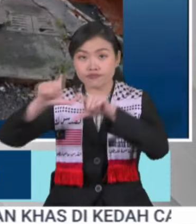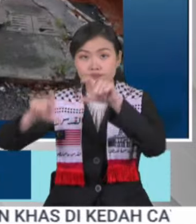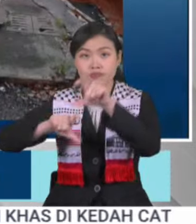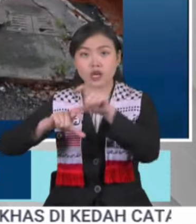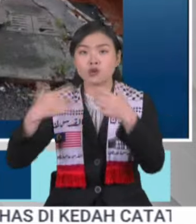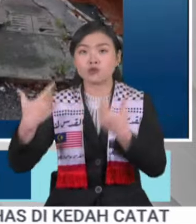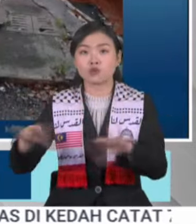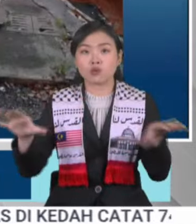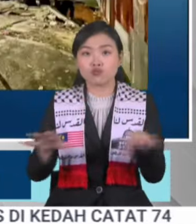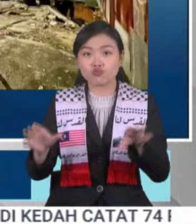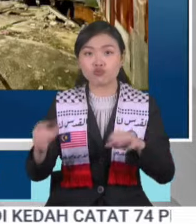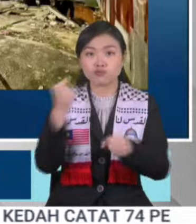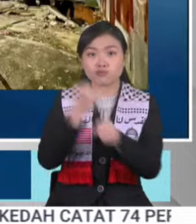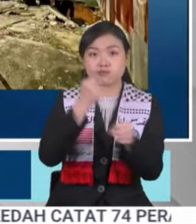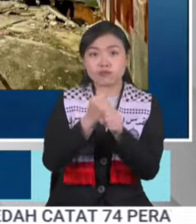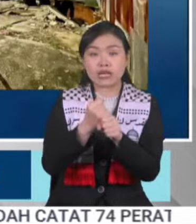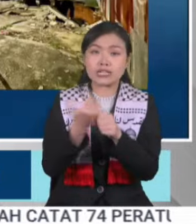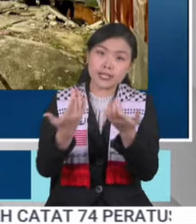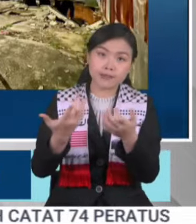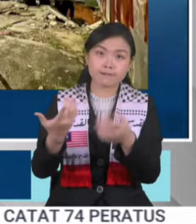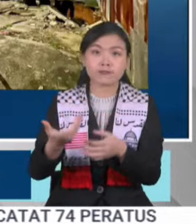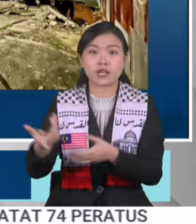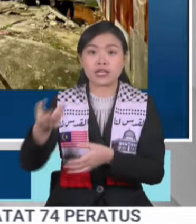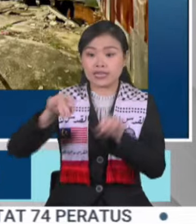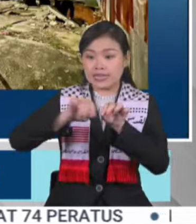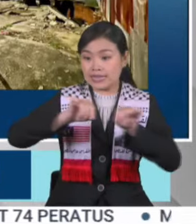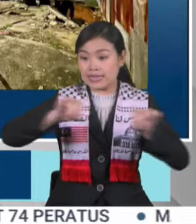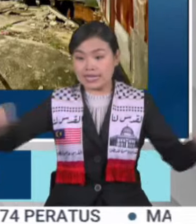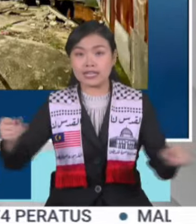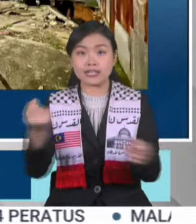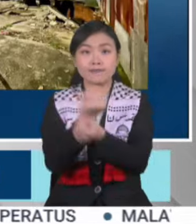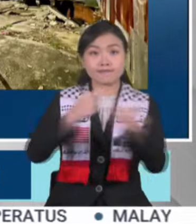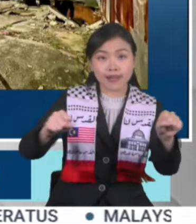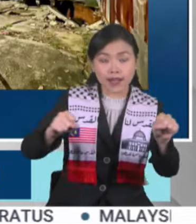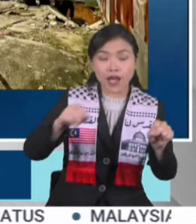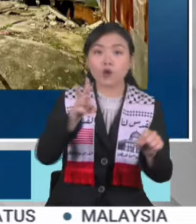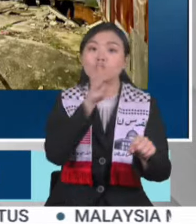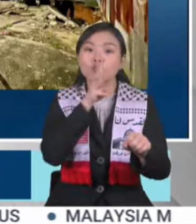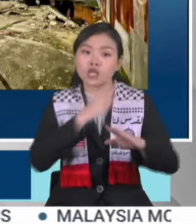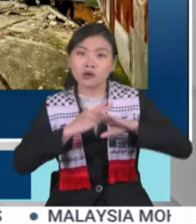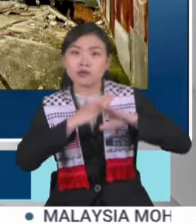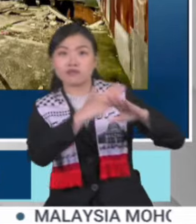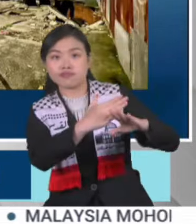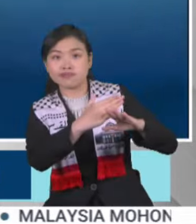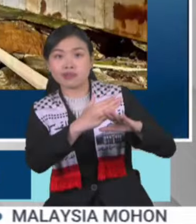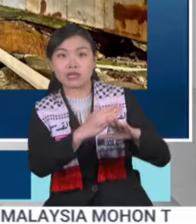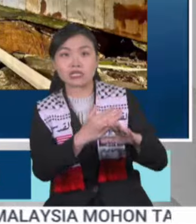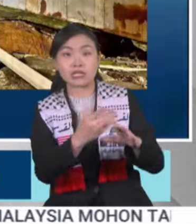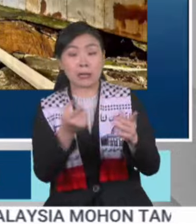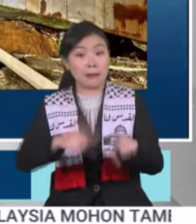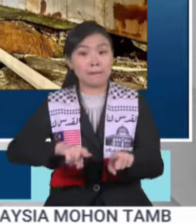kerja-kerja awalan seperti pemasangan tali keselamatan, water barrier dan kon di lokasi kejadian malam semalam.